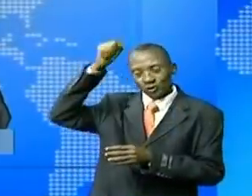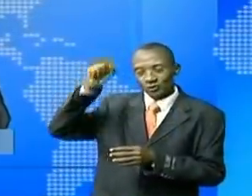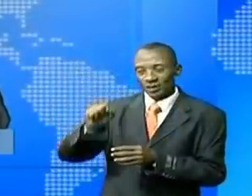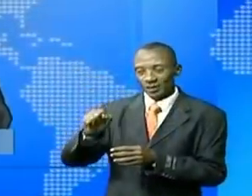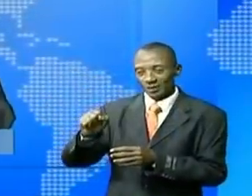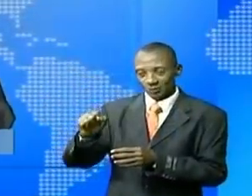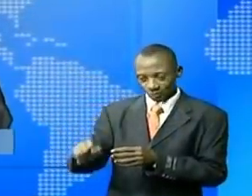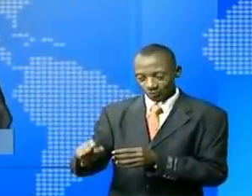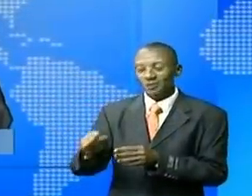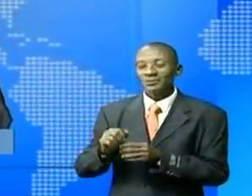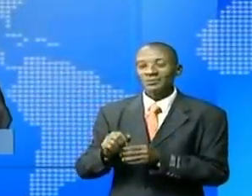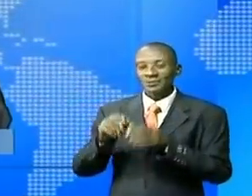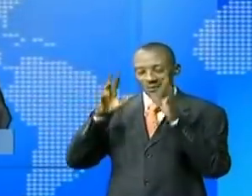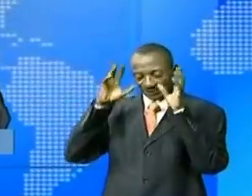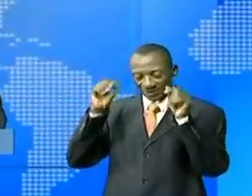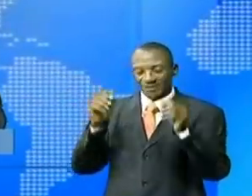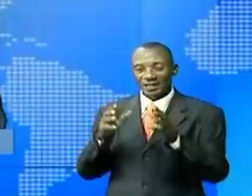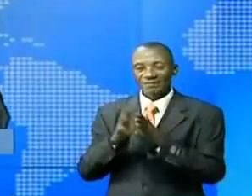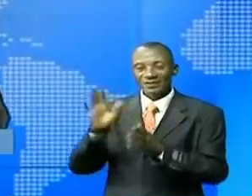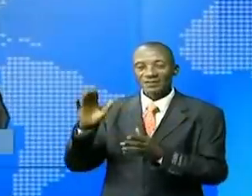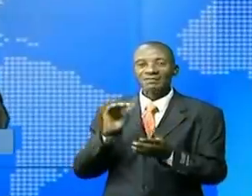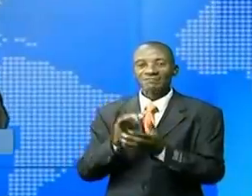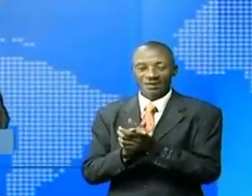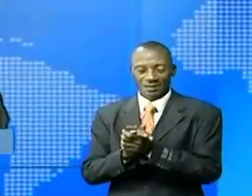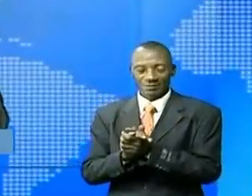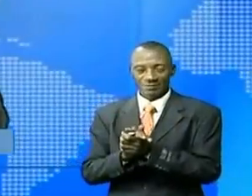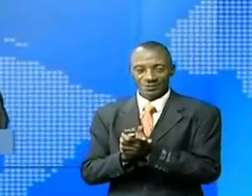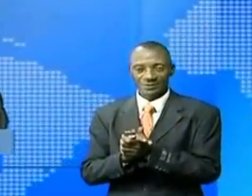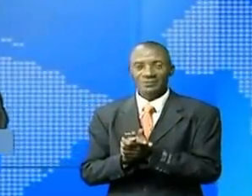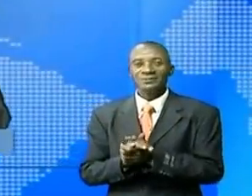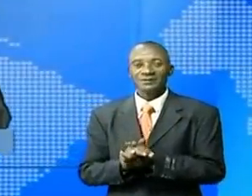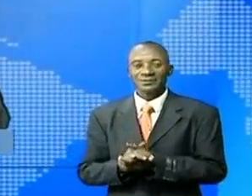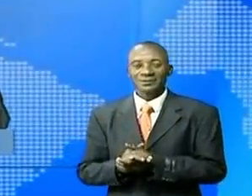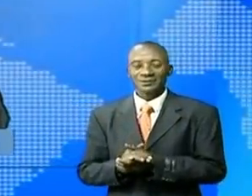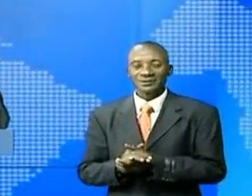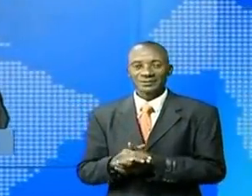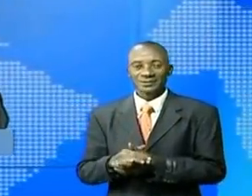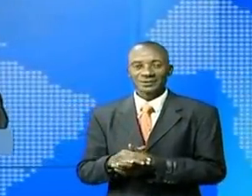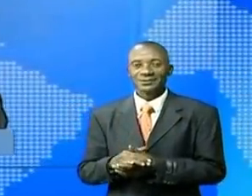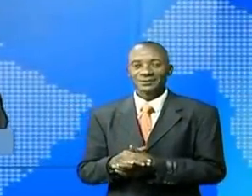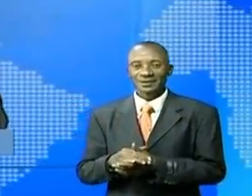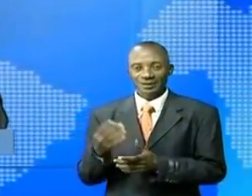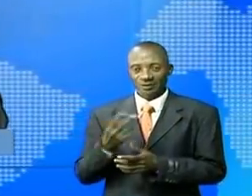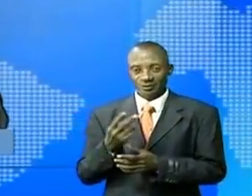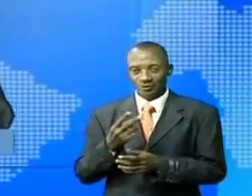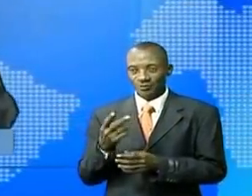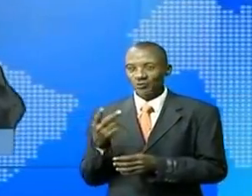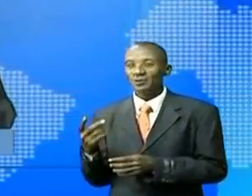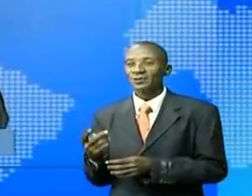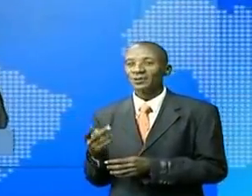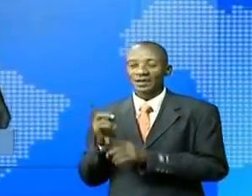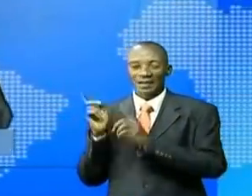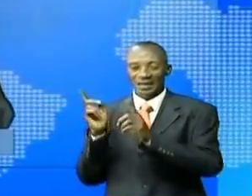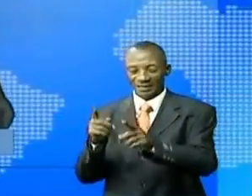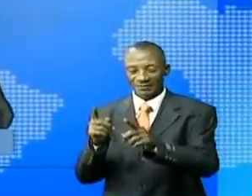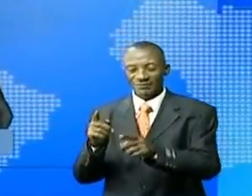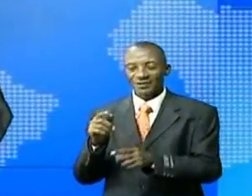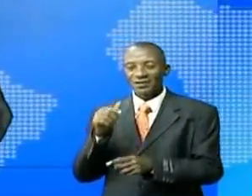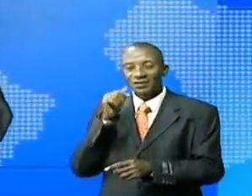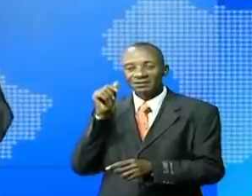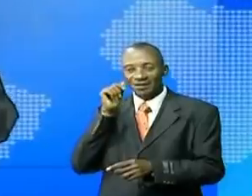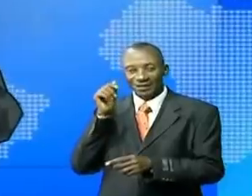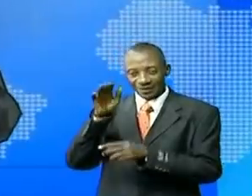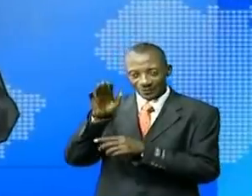Tshilombo, accompagné de la première dame, Denise Nyakeru Tshisekedi, est arrivé hier dimanche en fin de soirée à